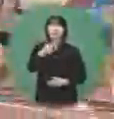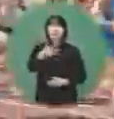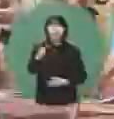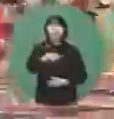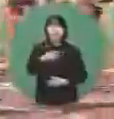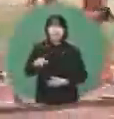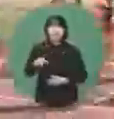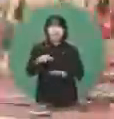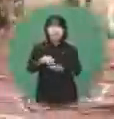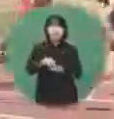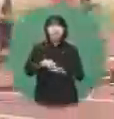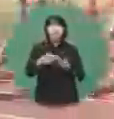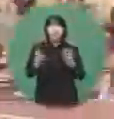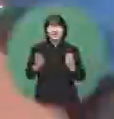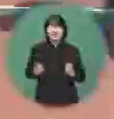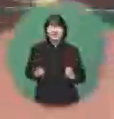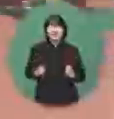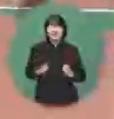エントリーしました。